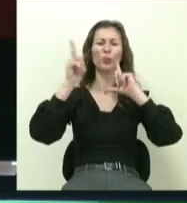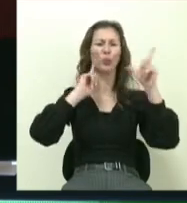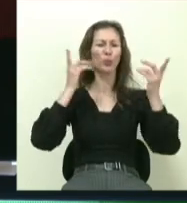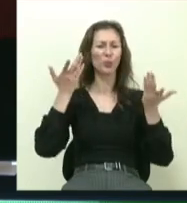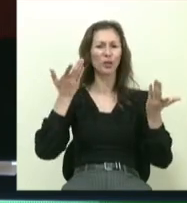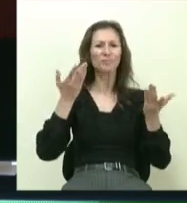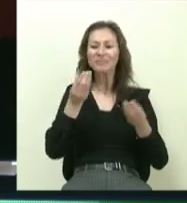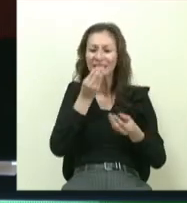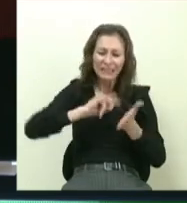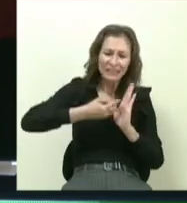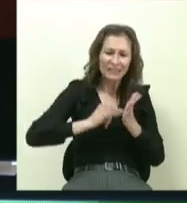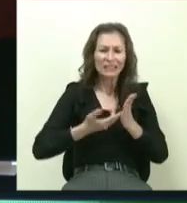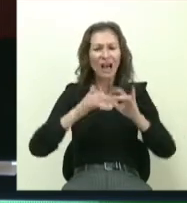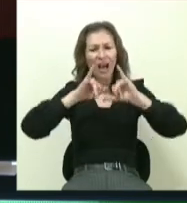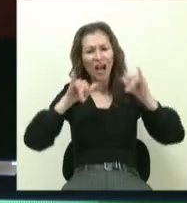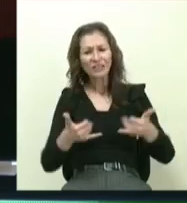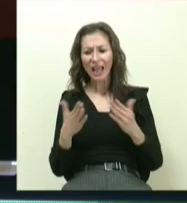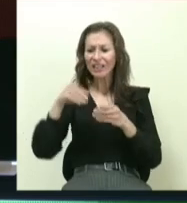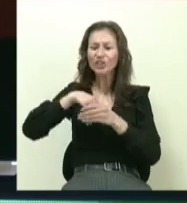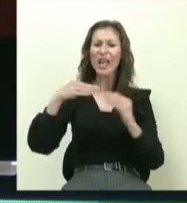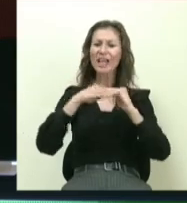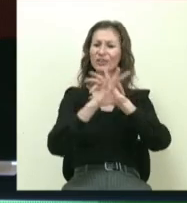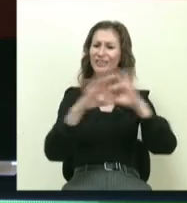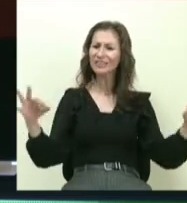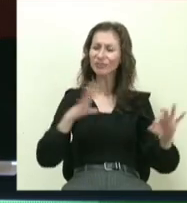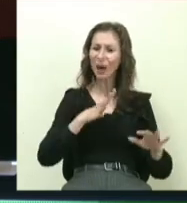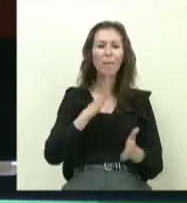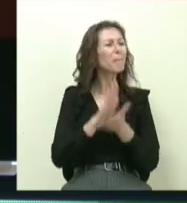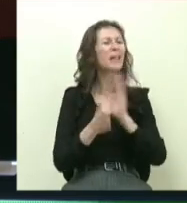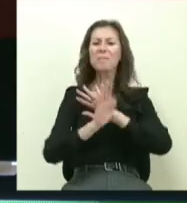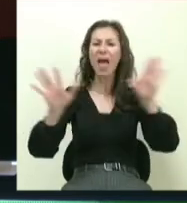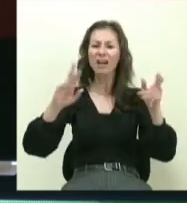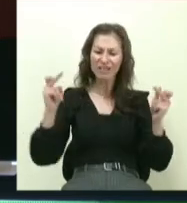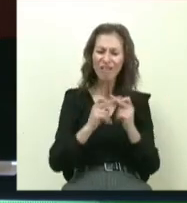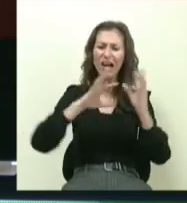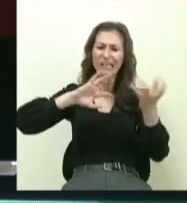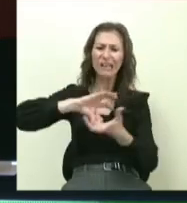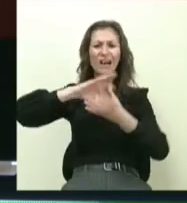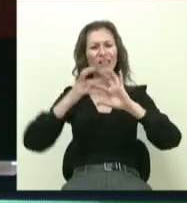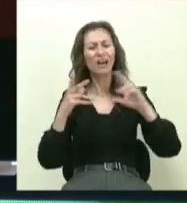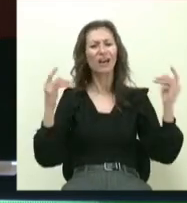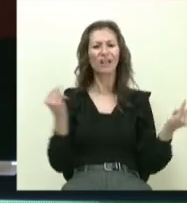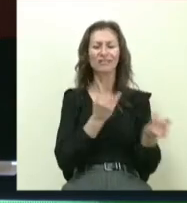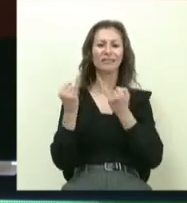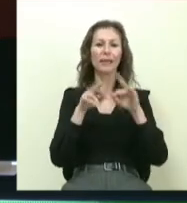geçim derdi vardır hane içi eşitsizlikler vardır Bitmeyen bir hırgır vardır